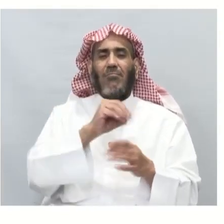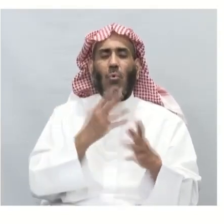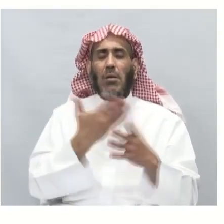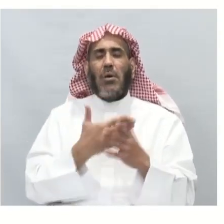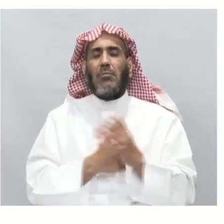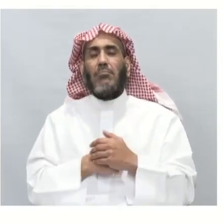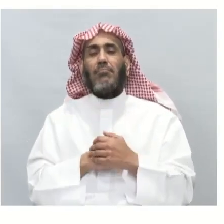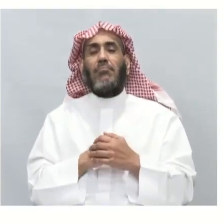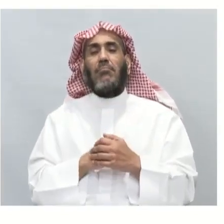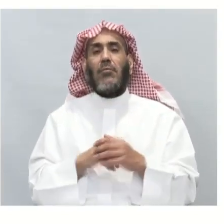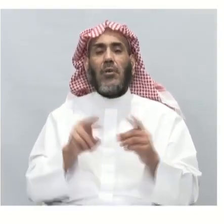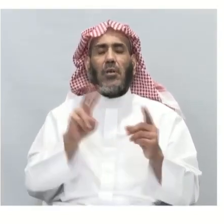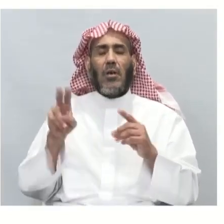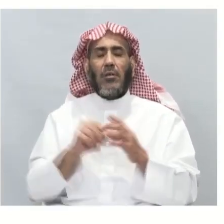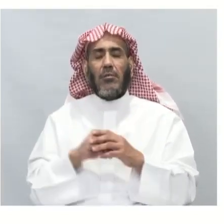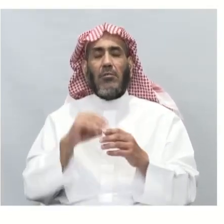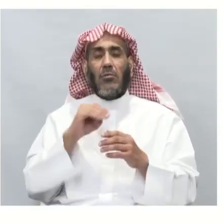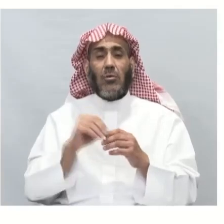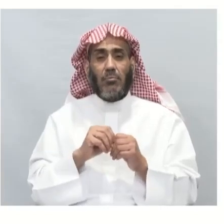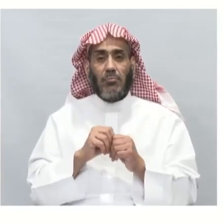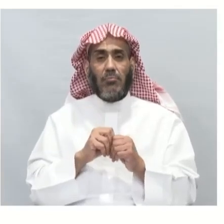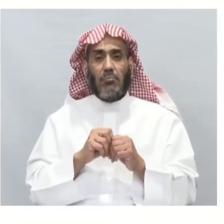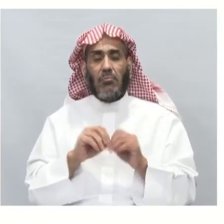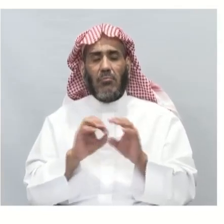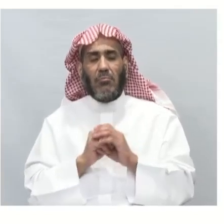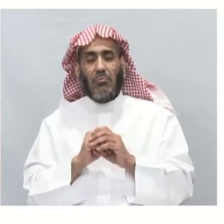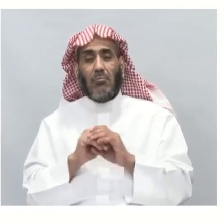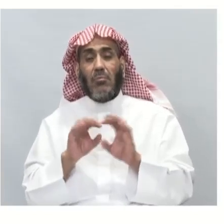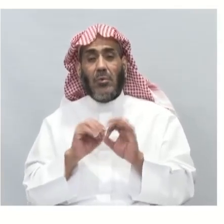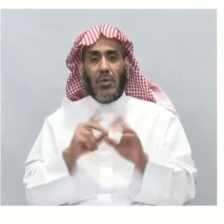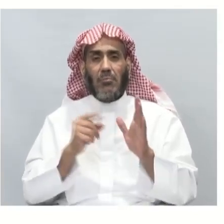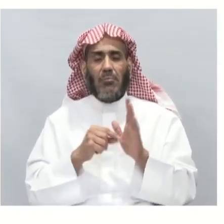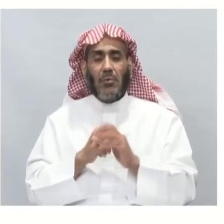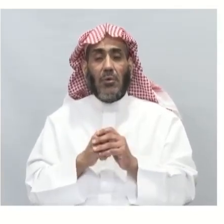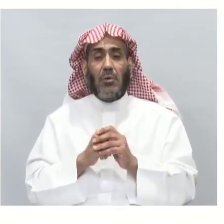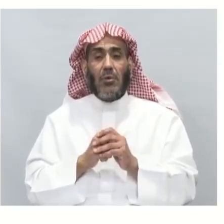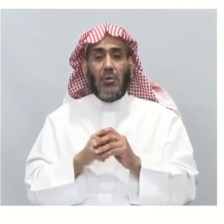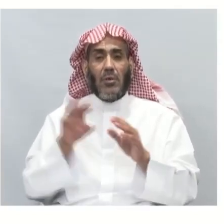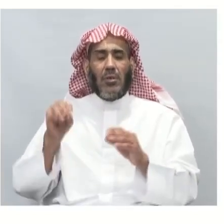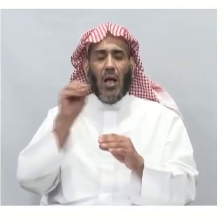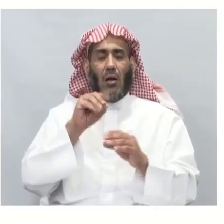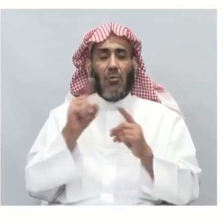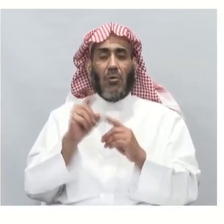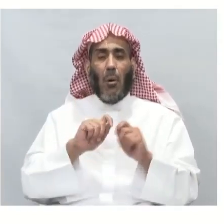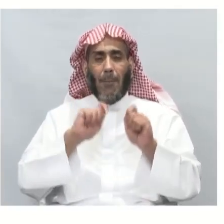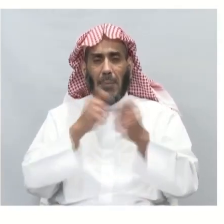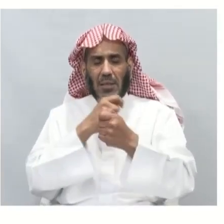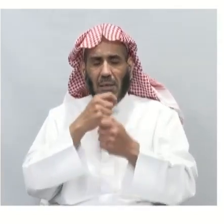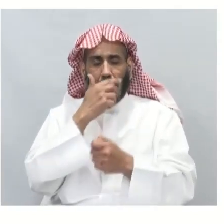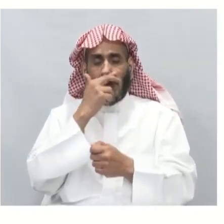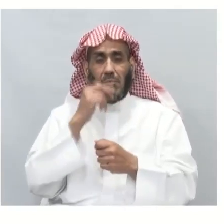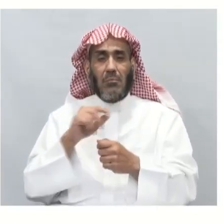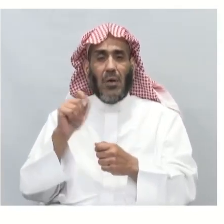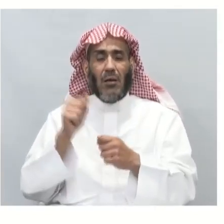ولماذا لاحظ نحن سنجيب اجابه فيها شيء من الاسهاب نقول الناقل هنا بدل